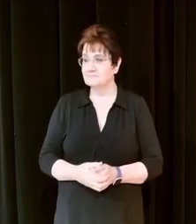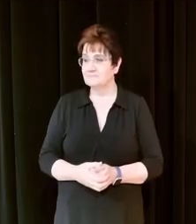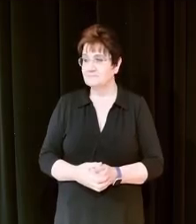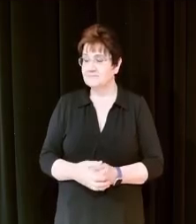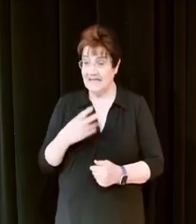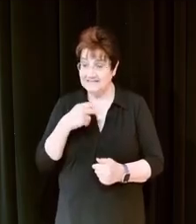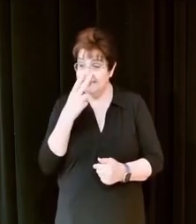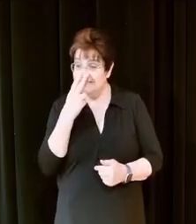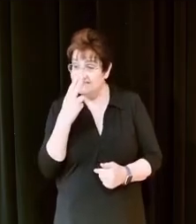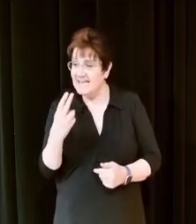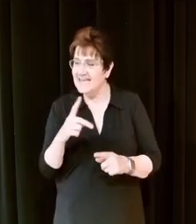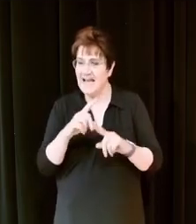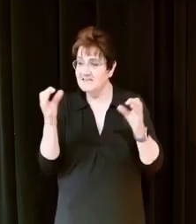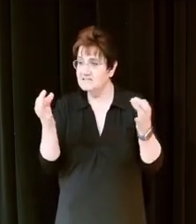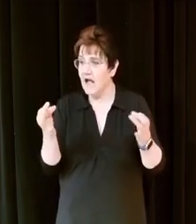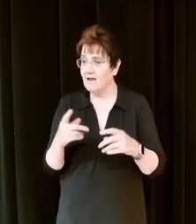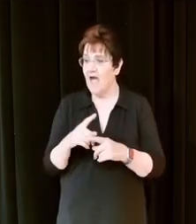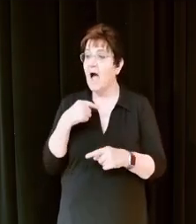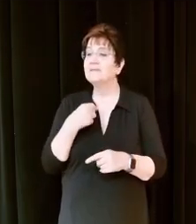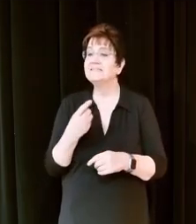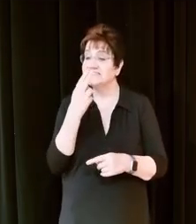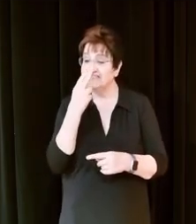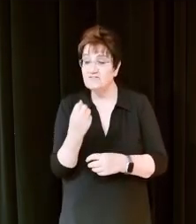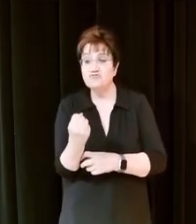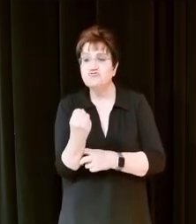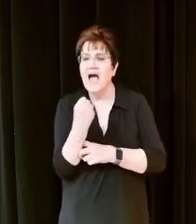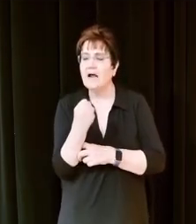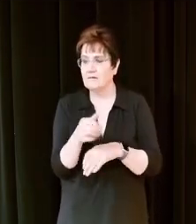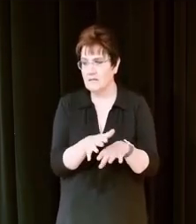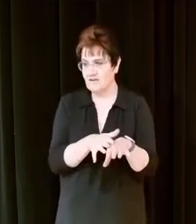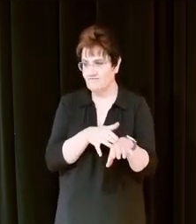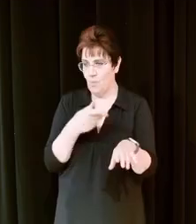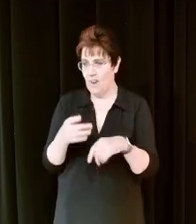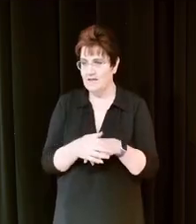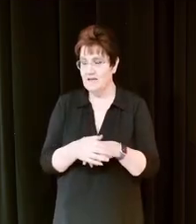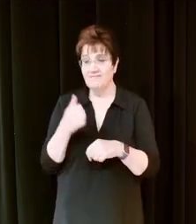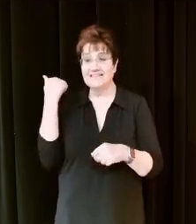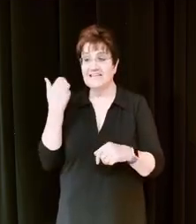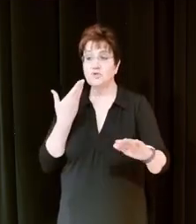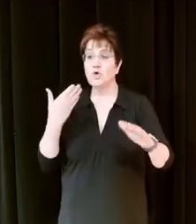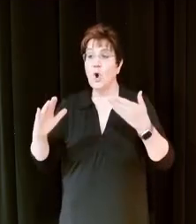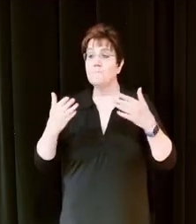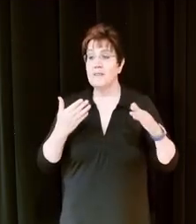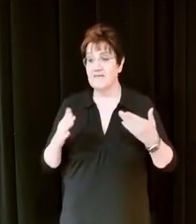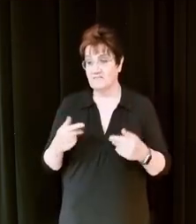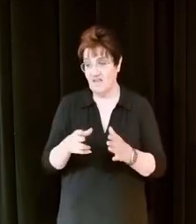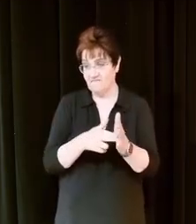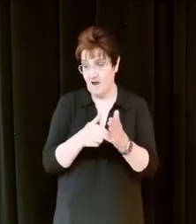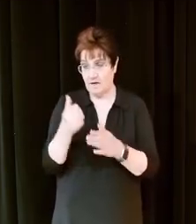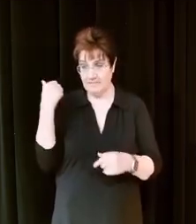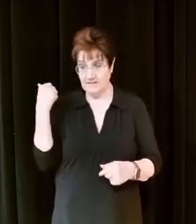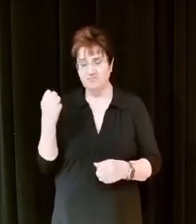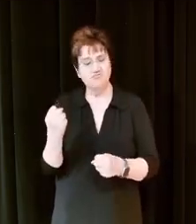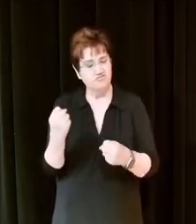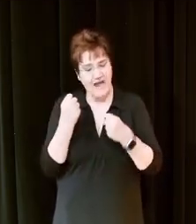Ich sehe keine Dinge, aber ich sehe starke Gefühle und sind aus meiner Sicht Komplementärfarben, also starker Ausdruck. Also ein ganz